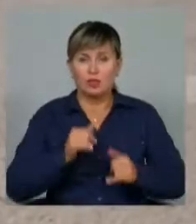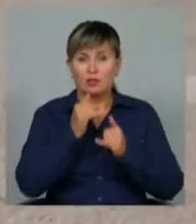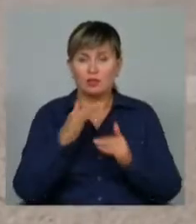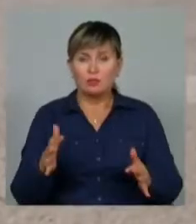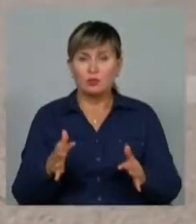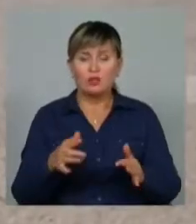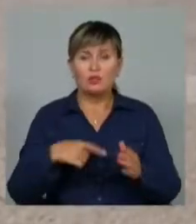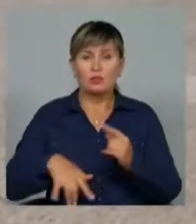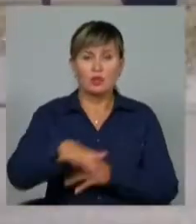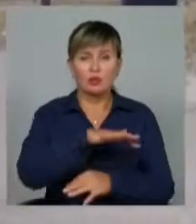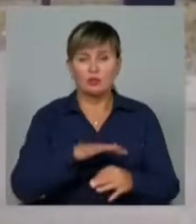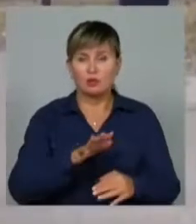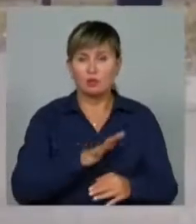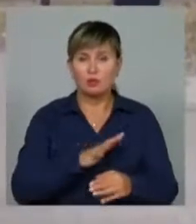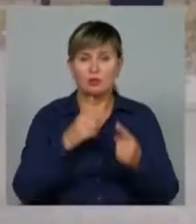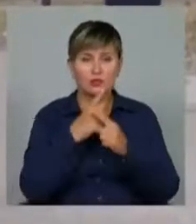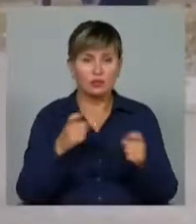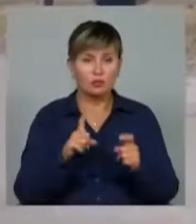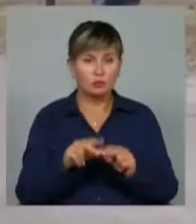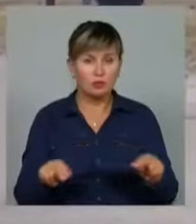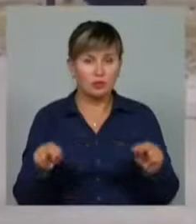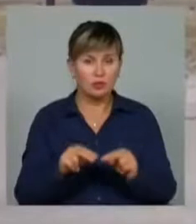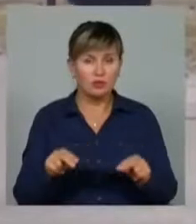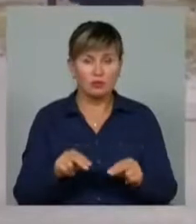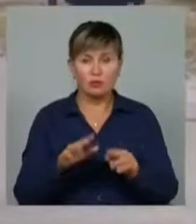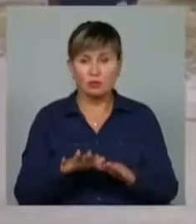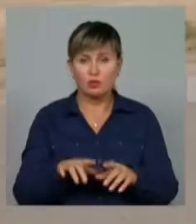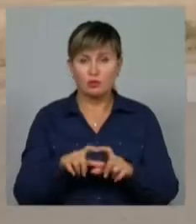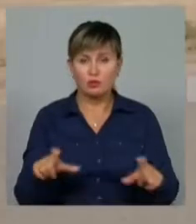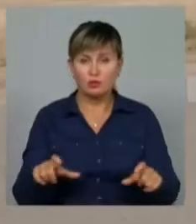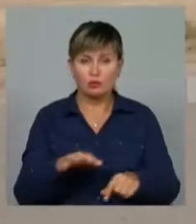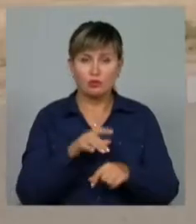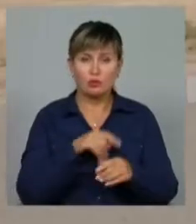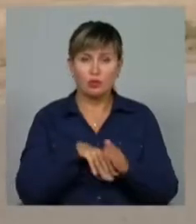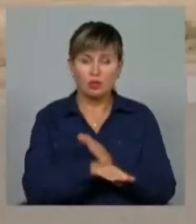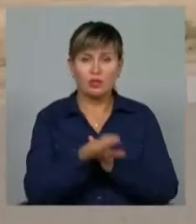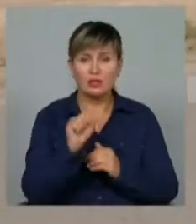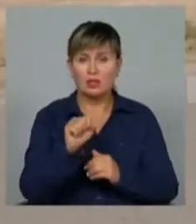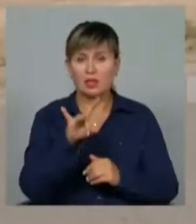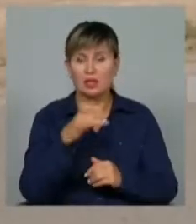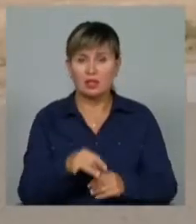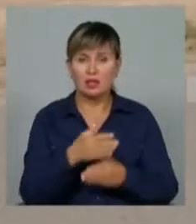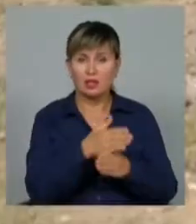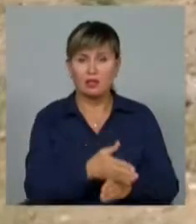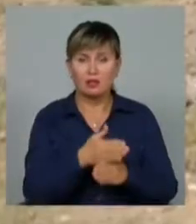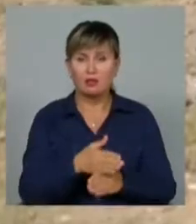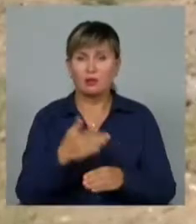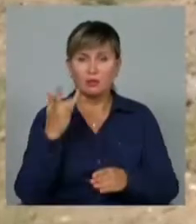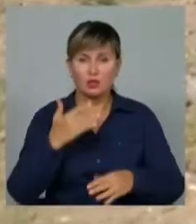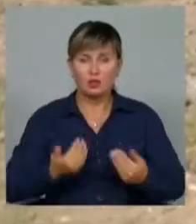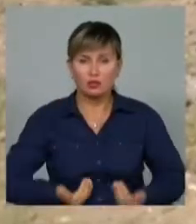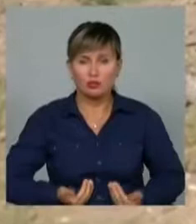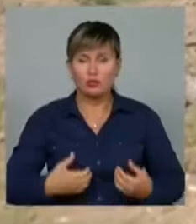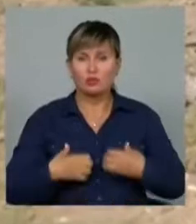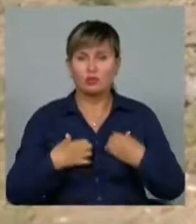того, как по округе прошла весть о том, что преподаватель местной школы хранила в сарае бездыханное тело брата, местные живут в постоянном